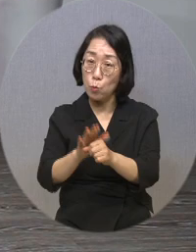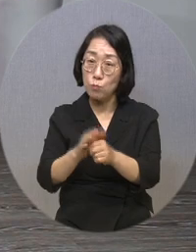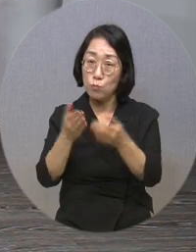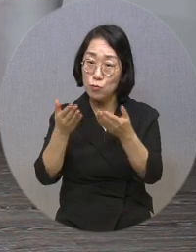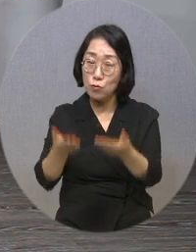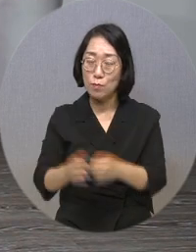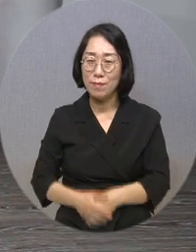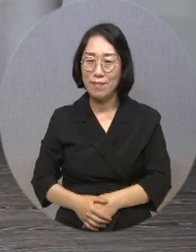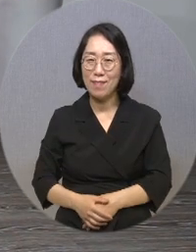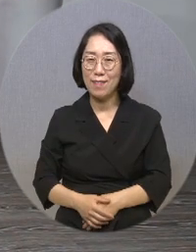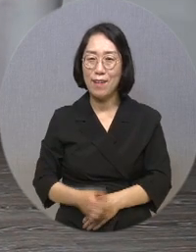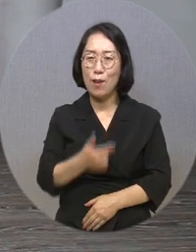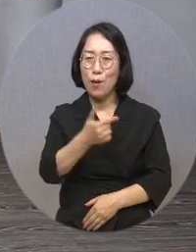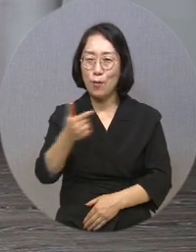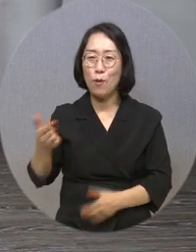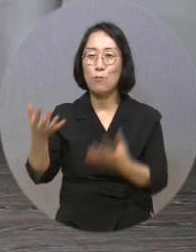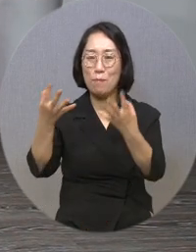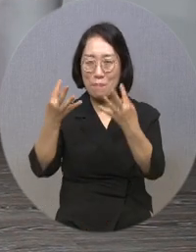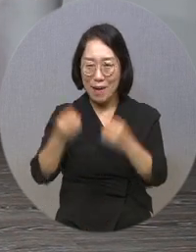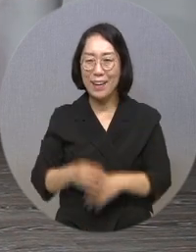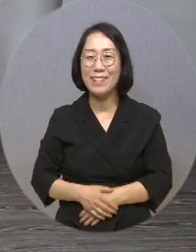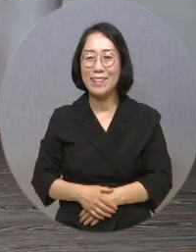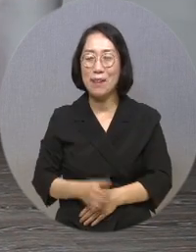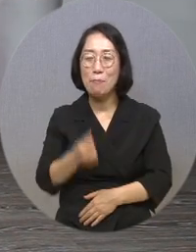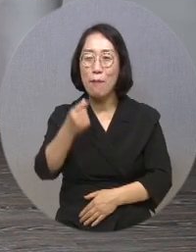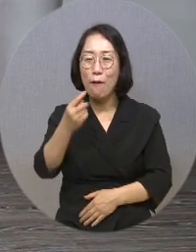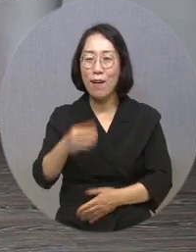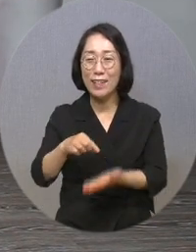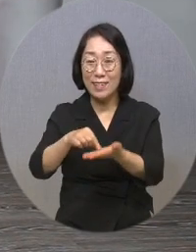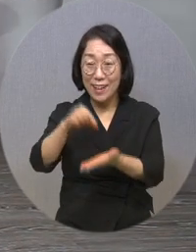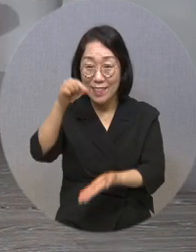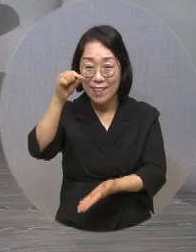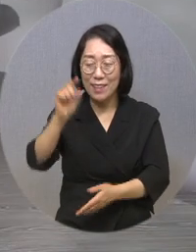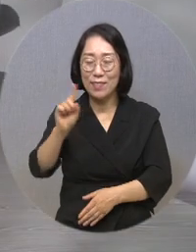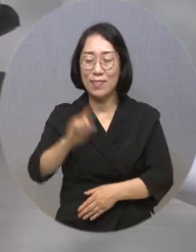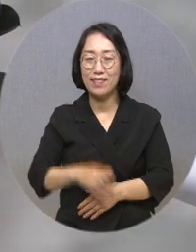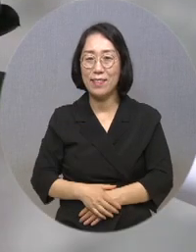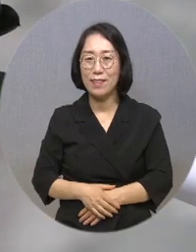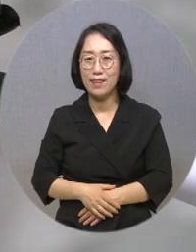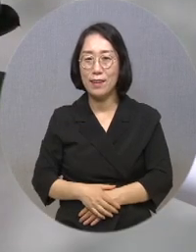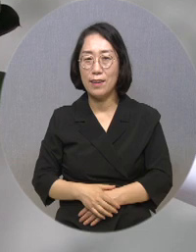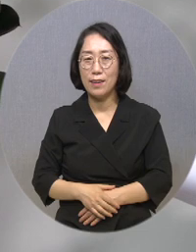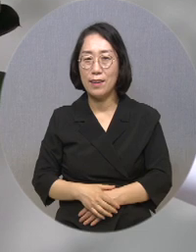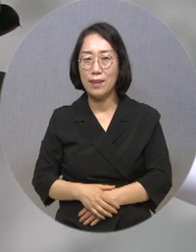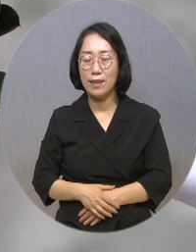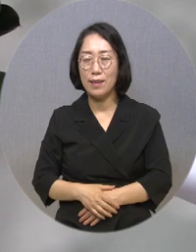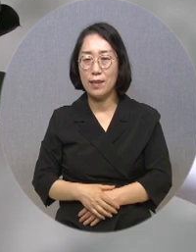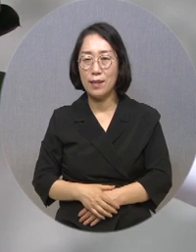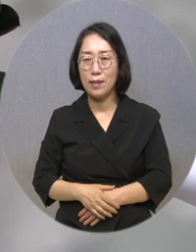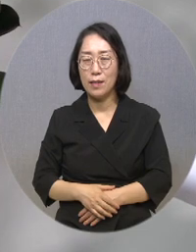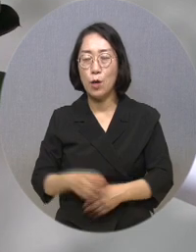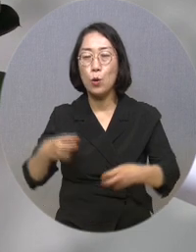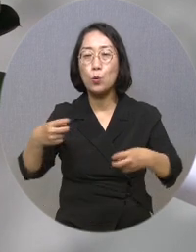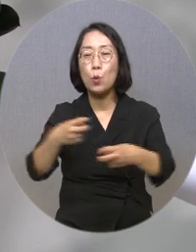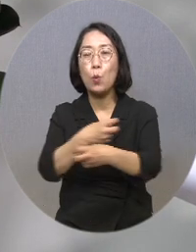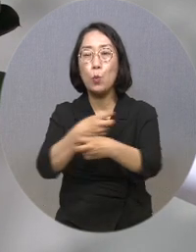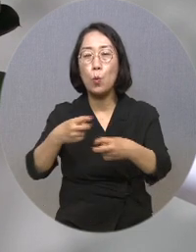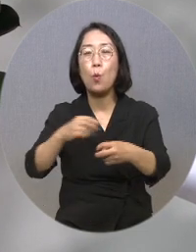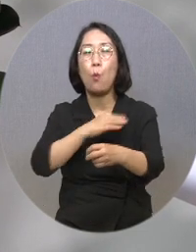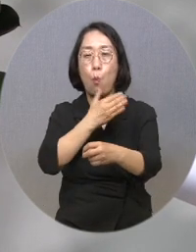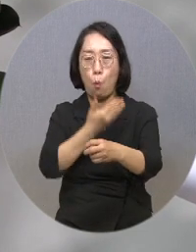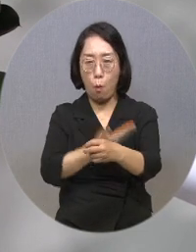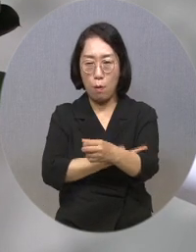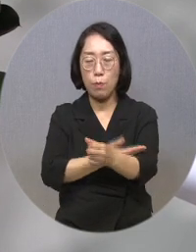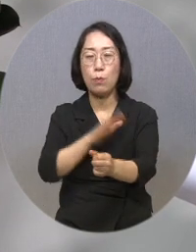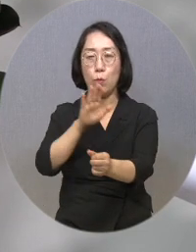너무 많은데 여기서 네. 다 네. 말씀해 주세요. 네, 몇 가지 생각이 나는 것은 네. 뭐냐면 네. 교통권 확보입니다. 교통권. 네. 교통권 확보.